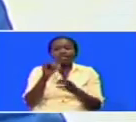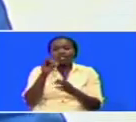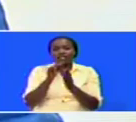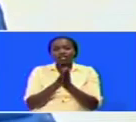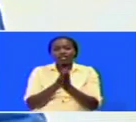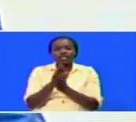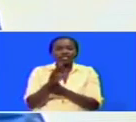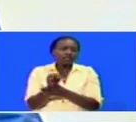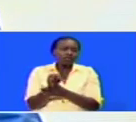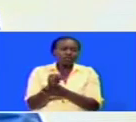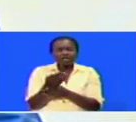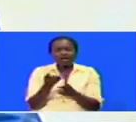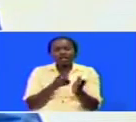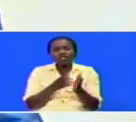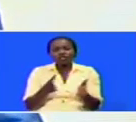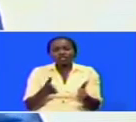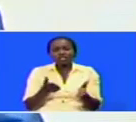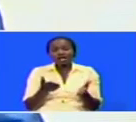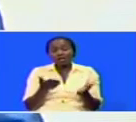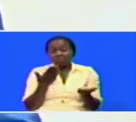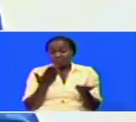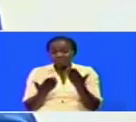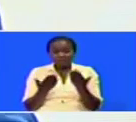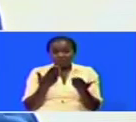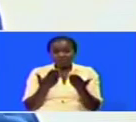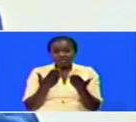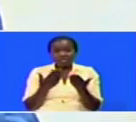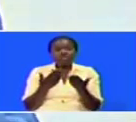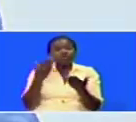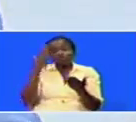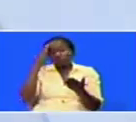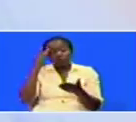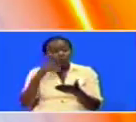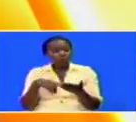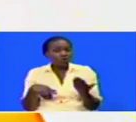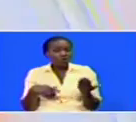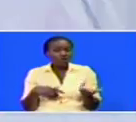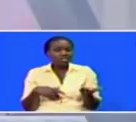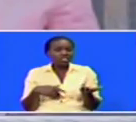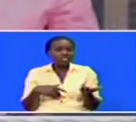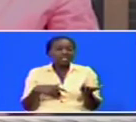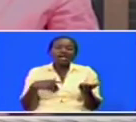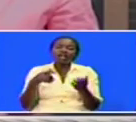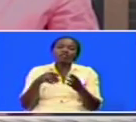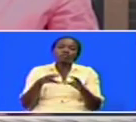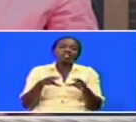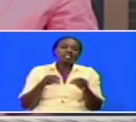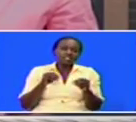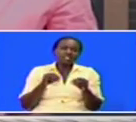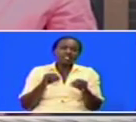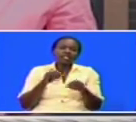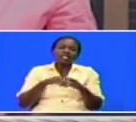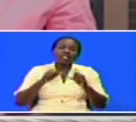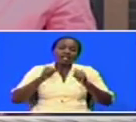Nairobi. Dr. Masi, labda unaweza kutueleza kama mmeweza kufahamishwa yale mambo ambayo yameweza kuafikiwa katika makubaliano